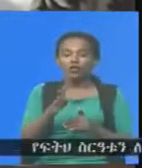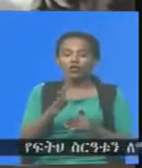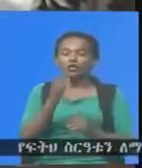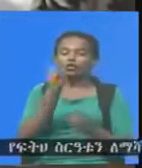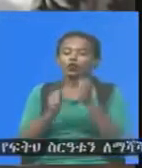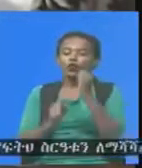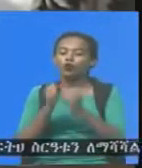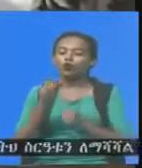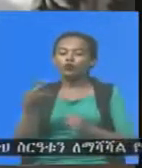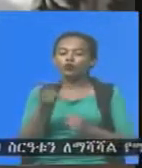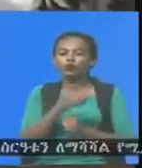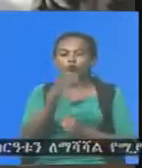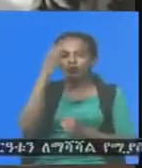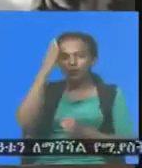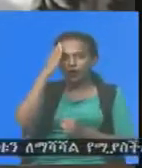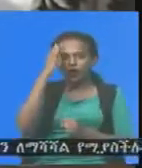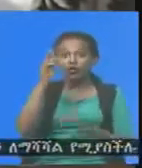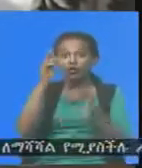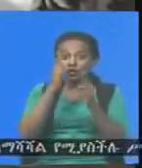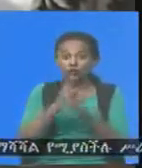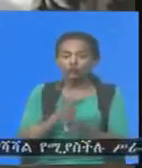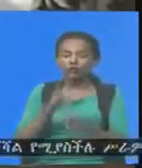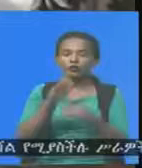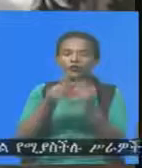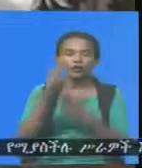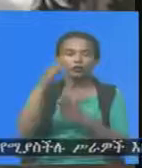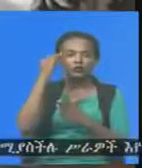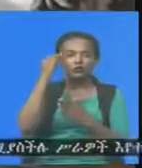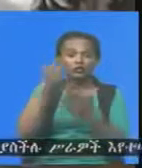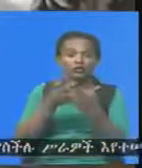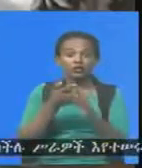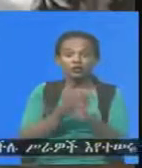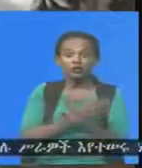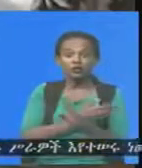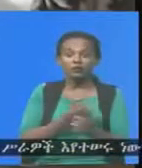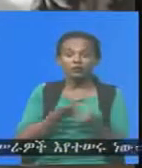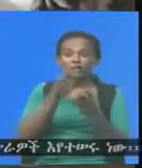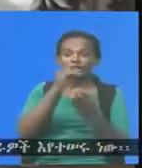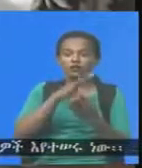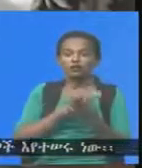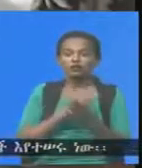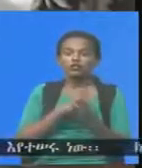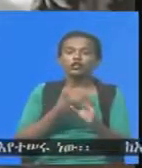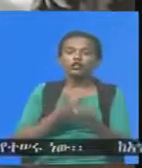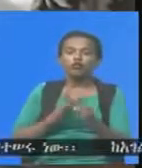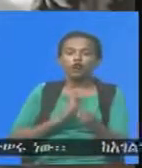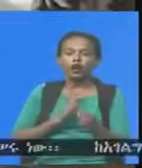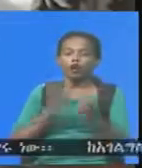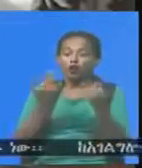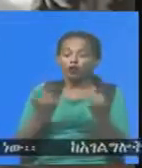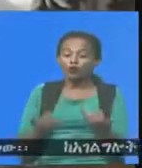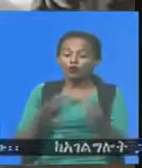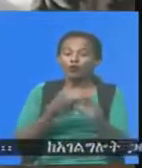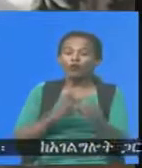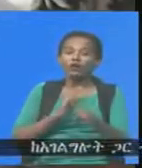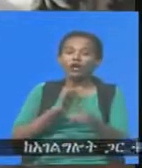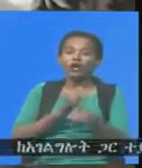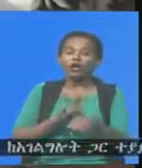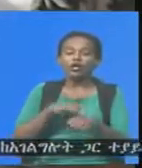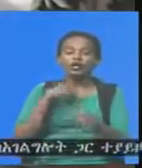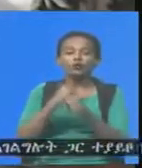መሆኑ ይታወቃል። ክቡር ጠቅላይ ሚኒስትር ከዚህ በፊት በርካታ ሰዎችን ያፈናቀሉ አሁንም በማፈናቀል ላይ